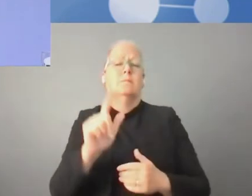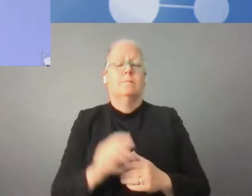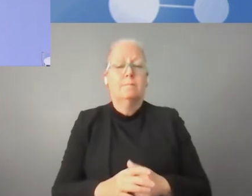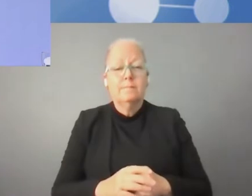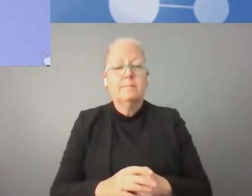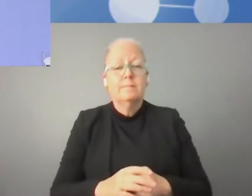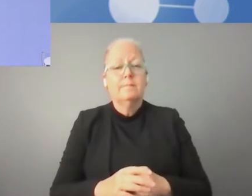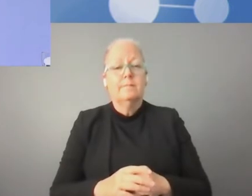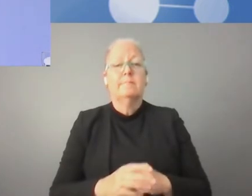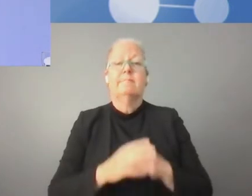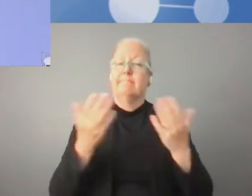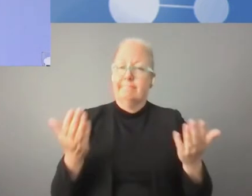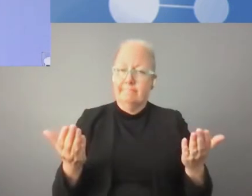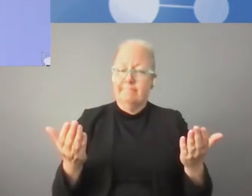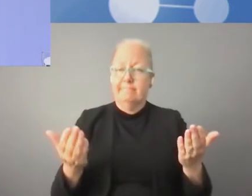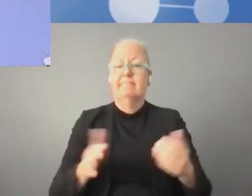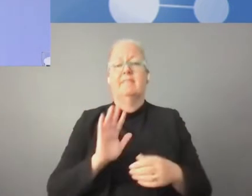够消除这些